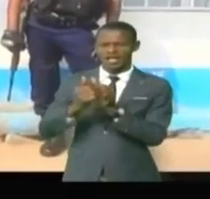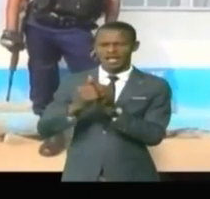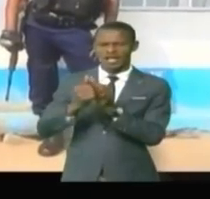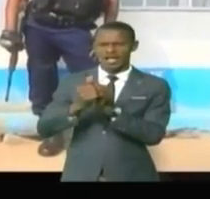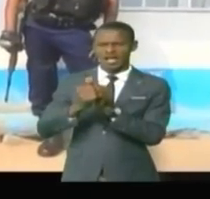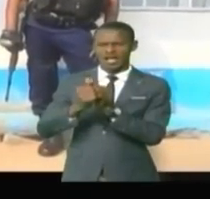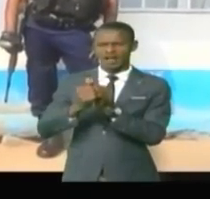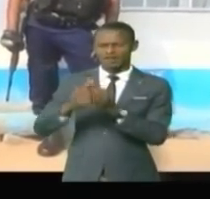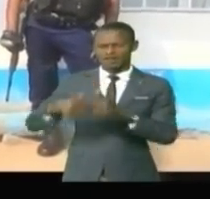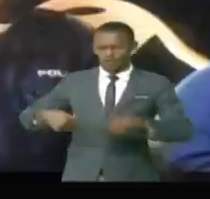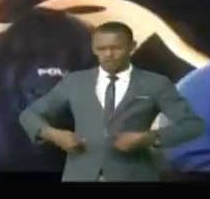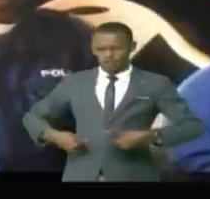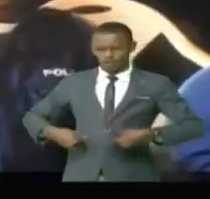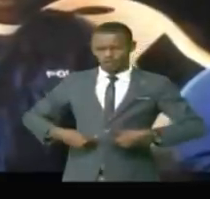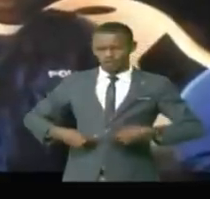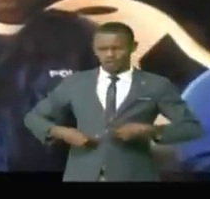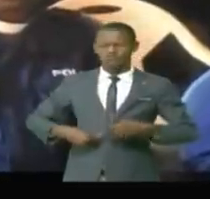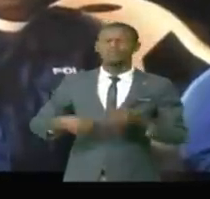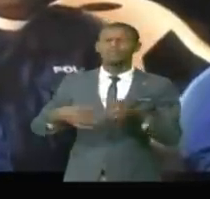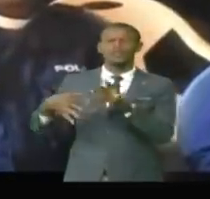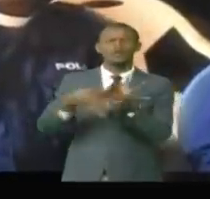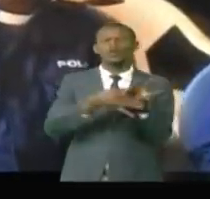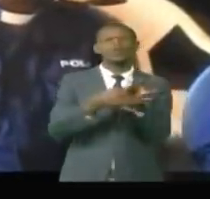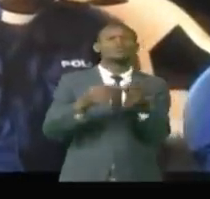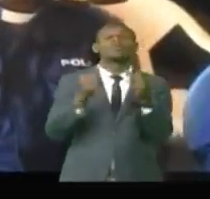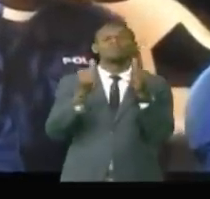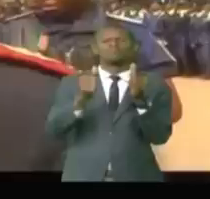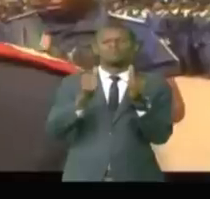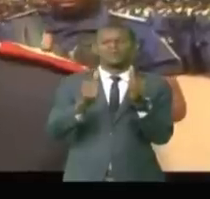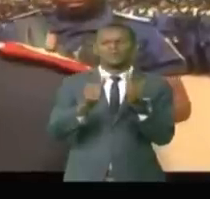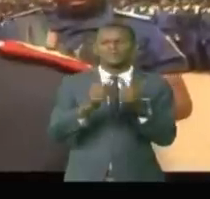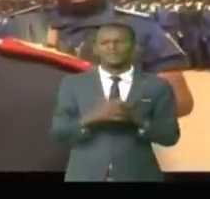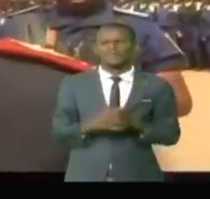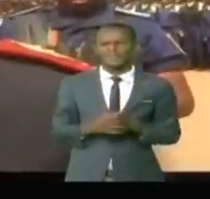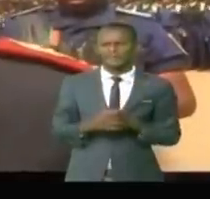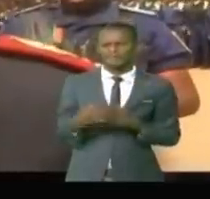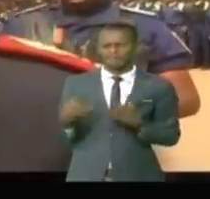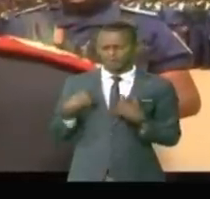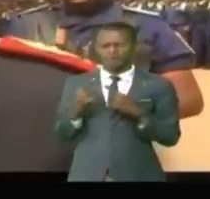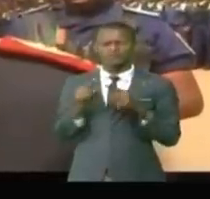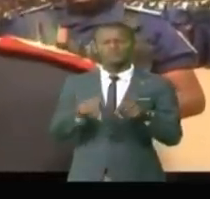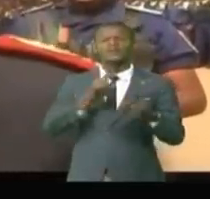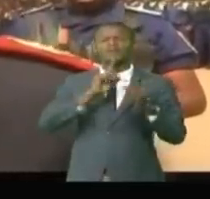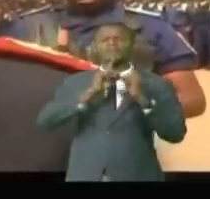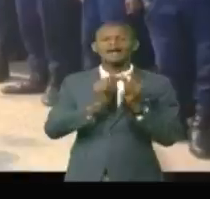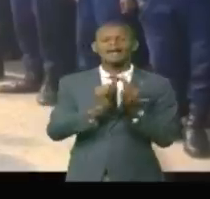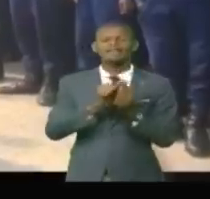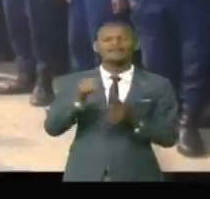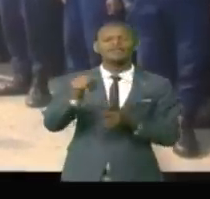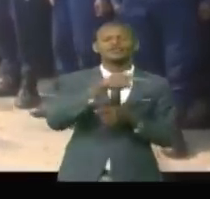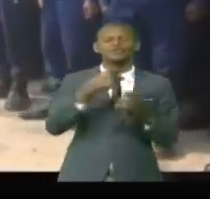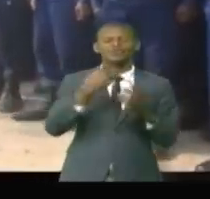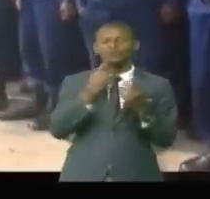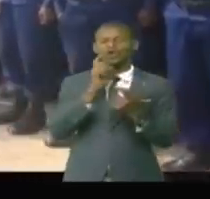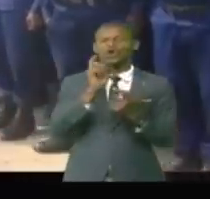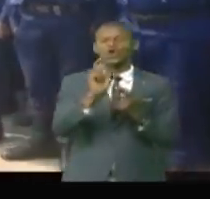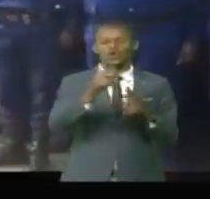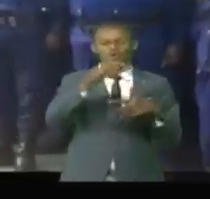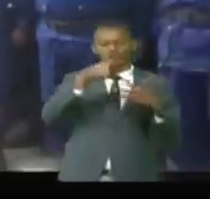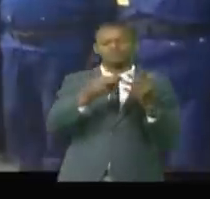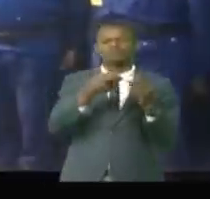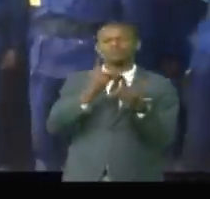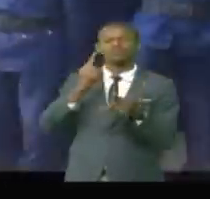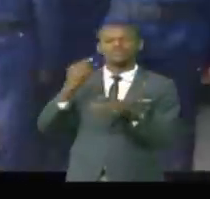PNC, le général-major était plus que limpide. C'est ainsi que je suis venu un peu causer avec mes gens pour leur donner certaines instructions du service, comme vous avez suivi. Entre